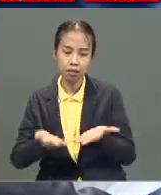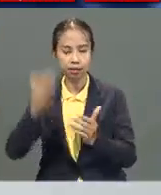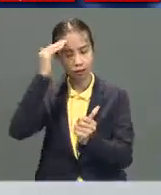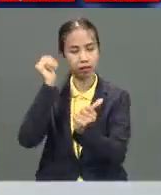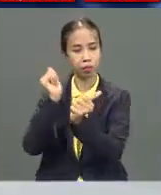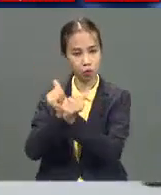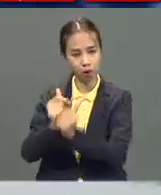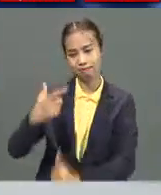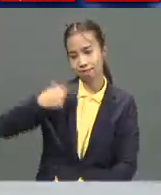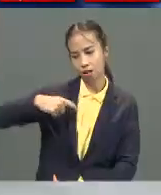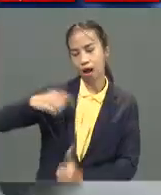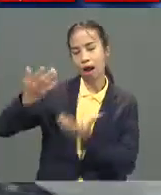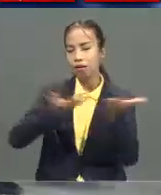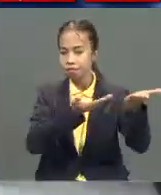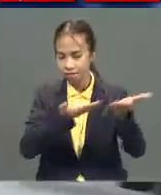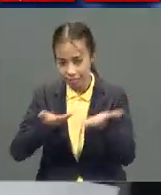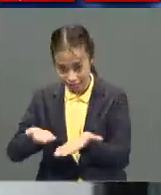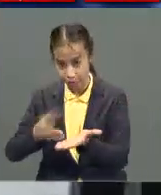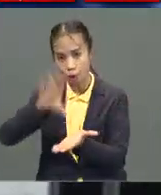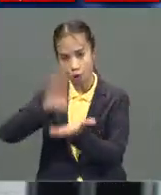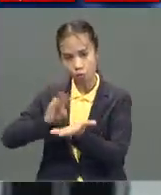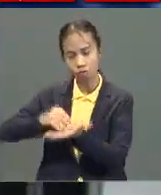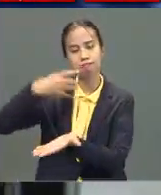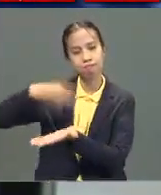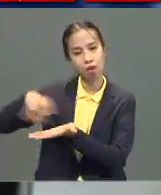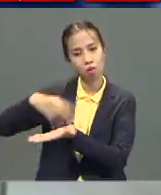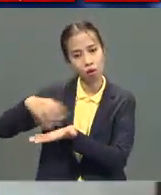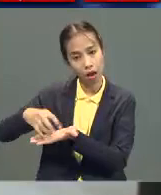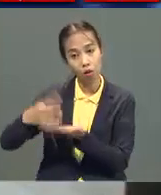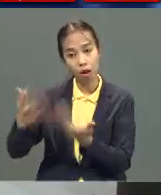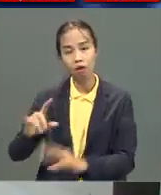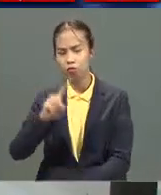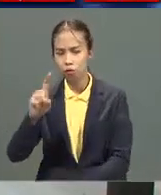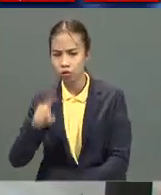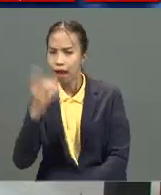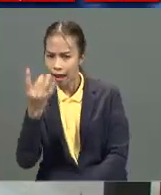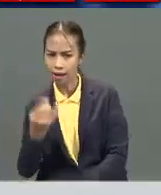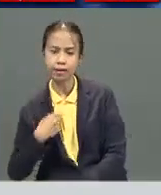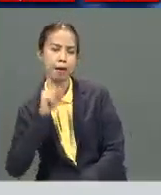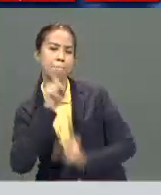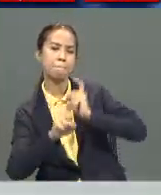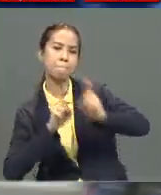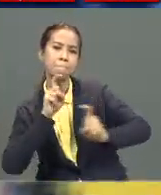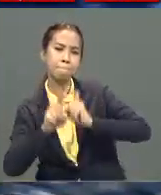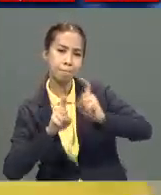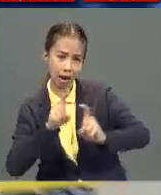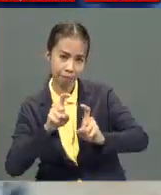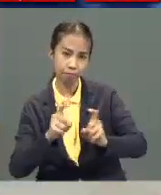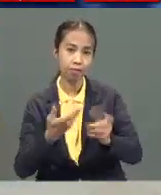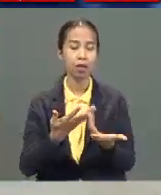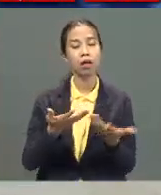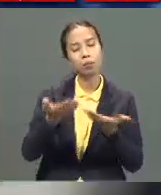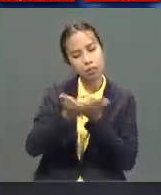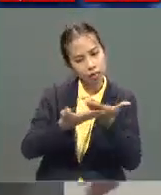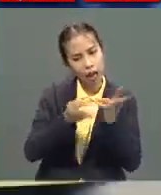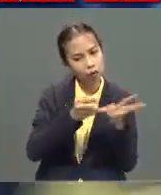ให้ข้อมูลจะซักถามในประเด็นที่สื่อและสังคมสงสัยตั้งแต่การพิจารณาสำนวนคดีจนถึงสั่งไม่ฟ้อง